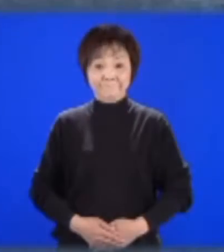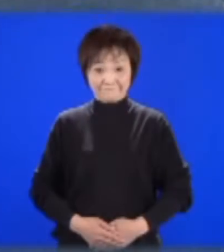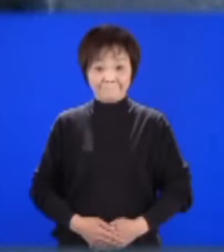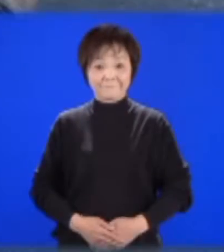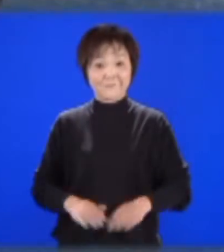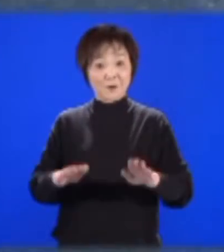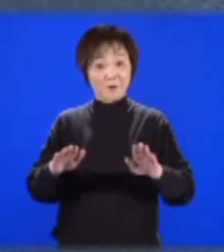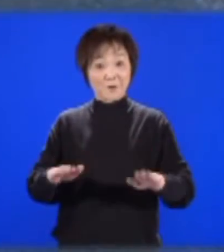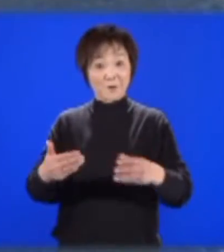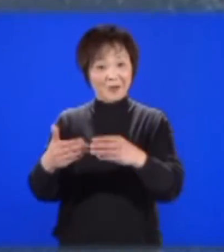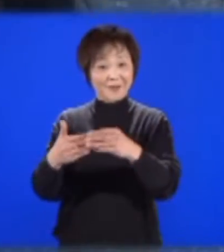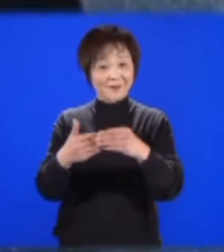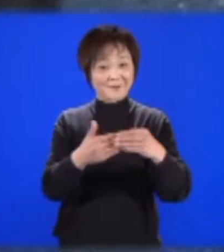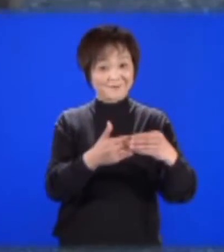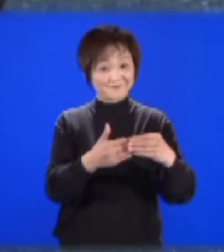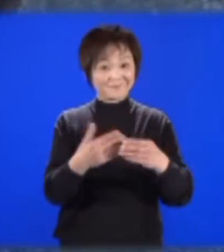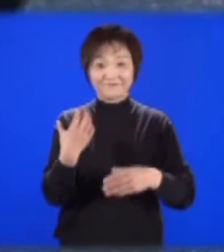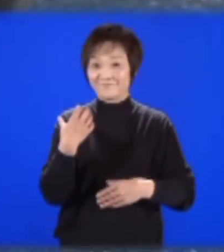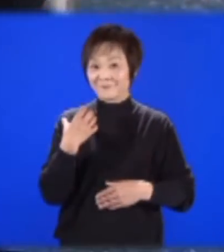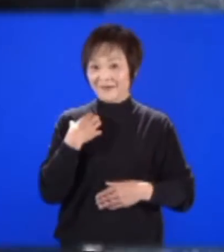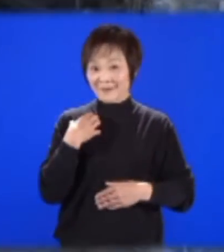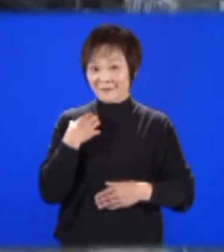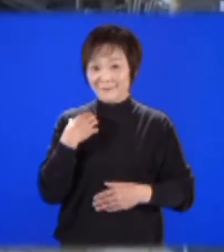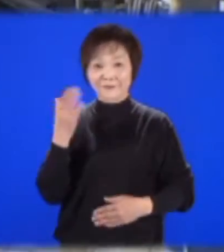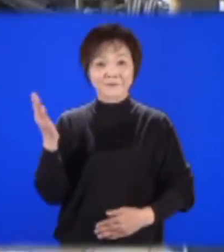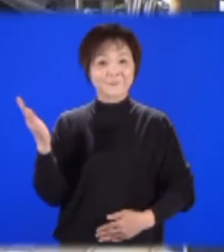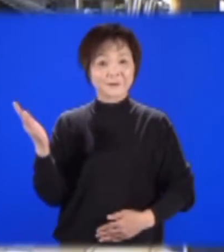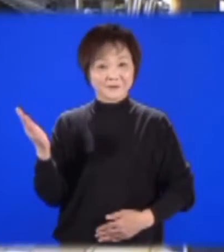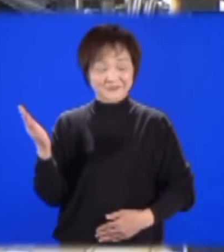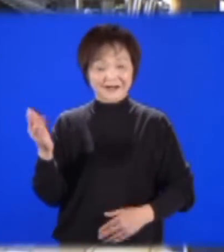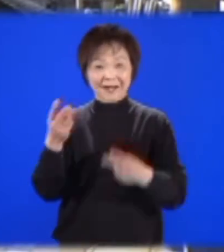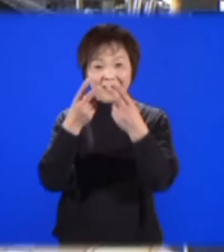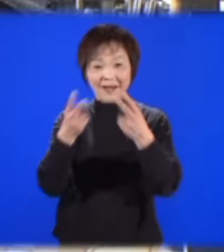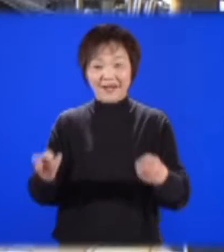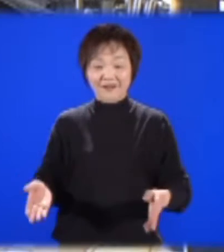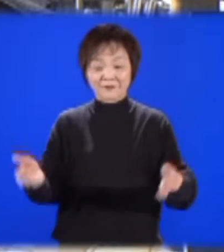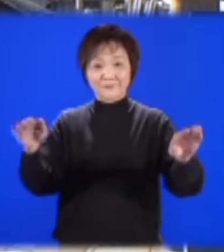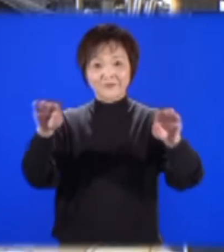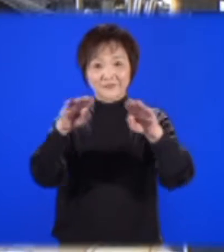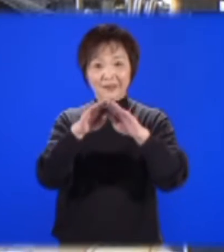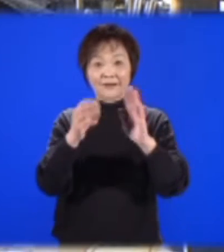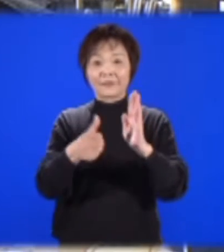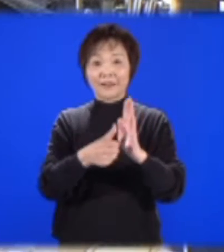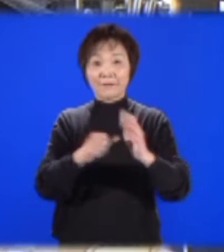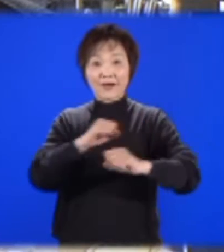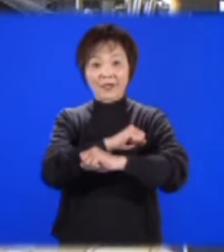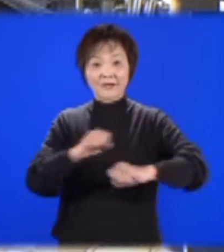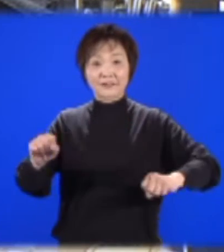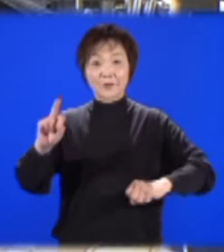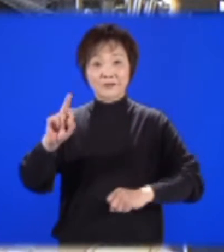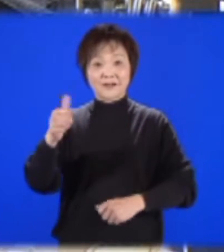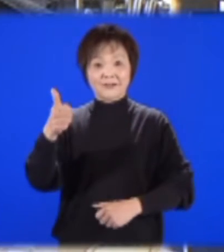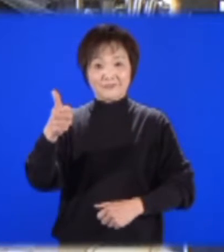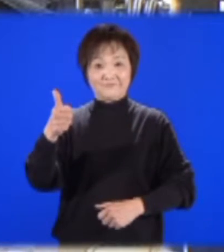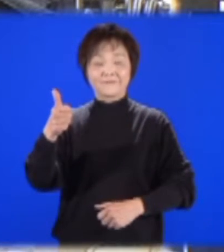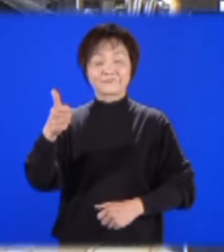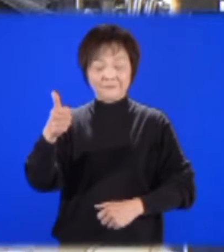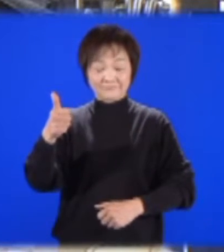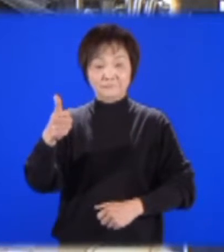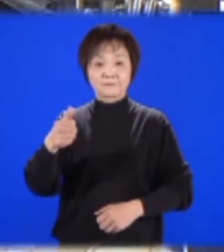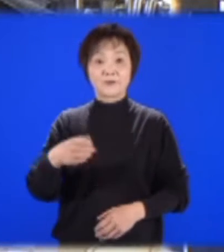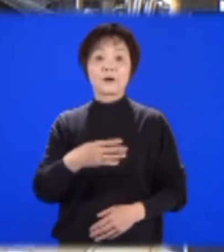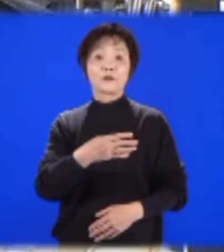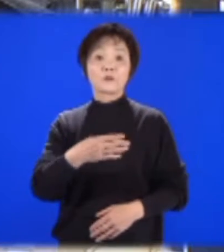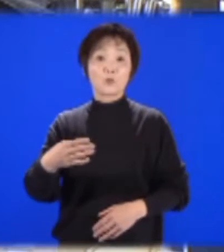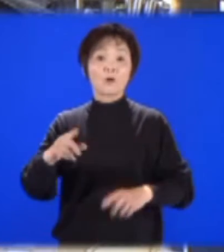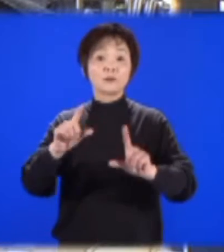さて、この東海道を行くのナビゲートをしてくれるのがこちら、博物館の広瀬さんです。広